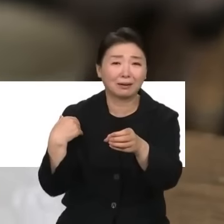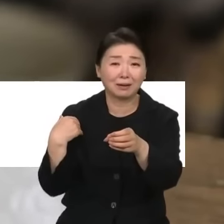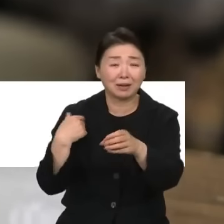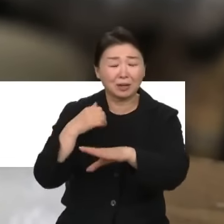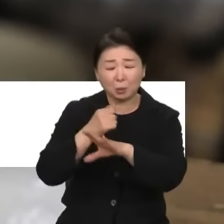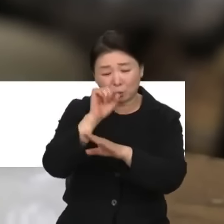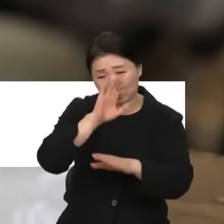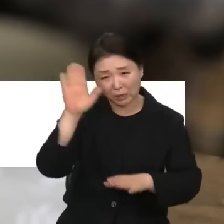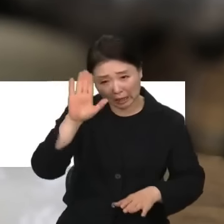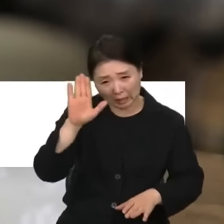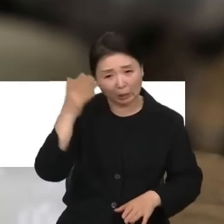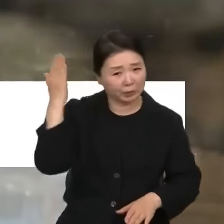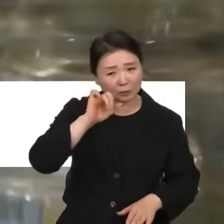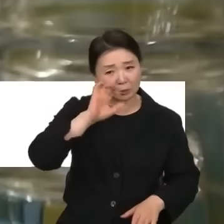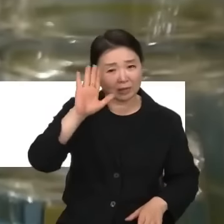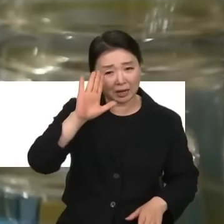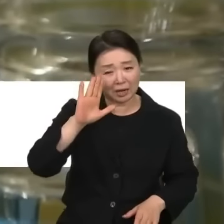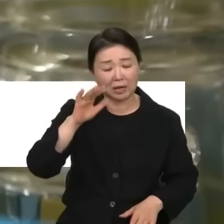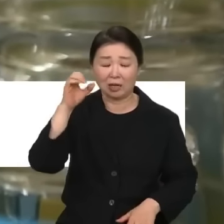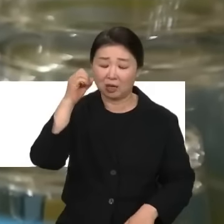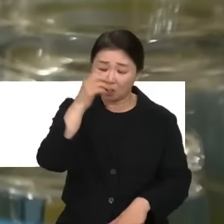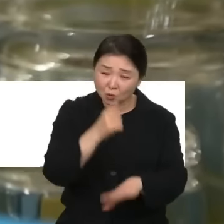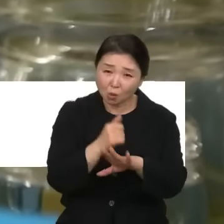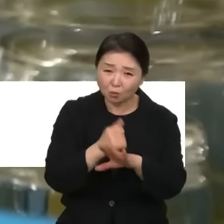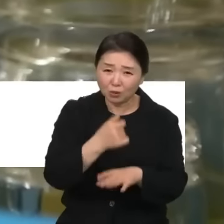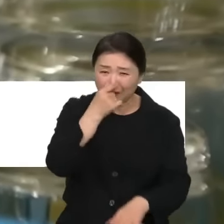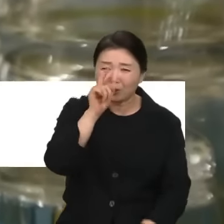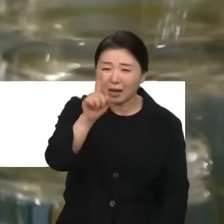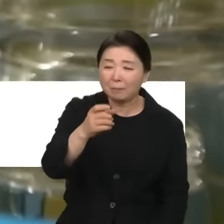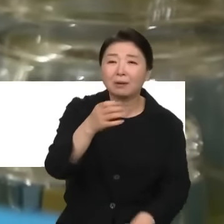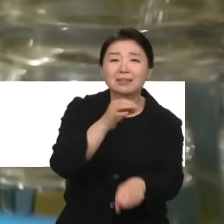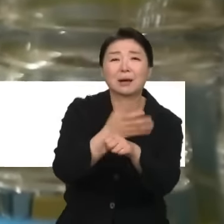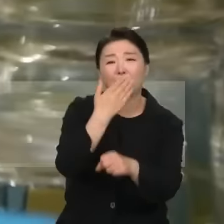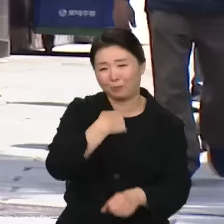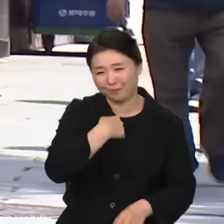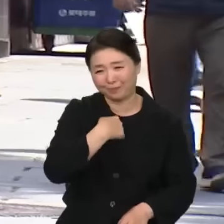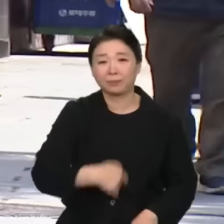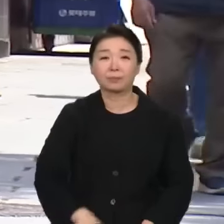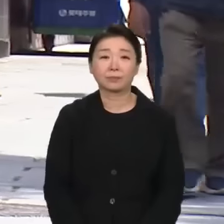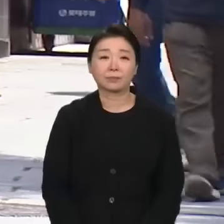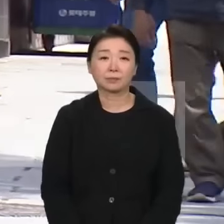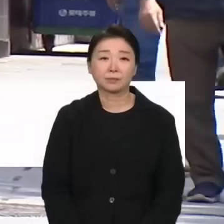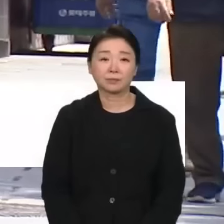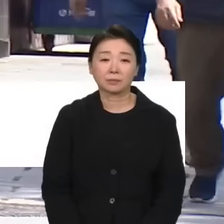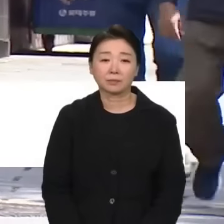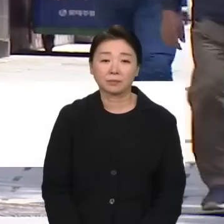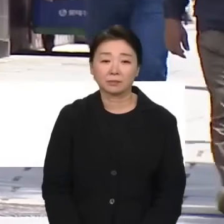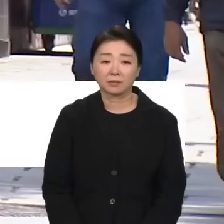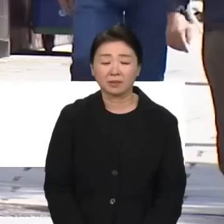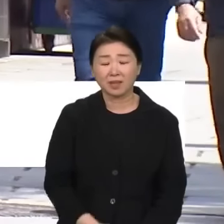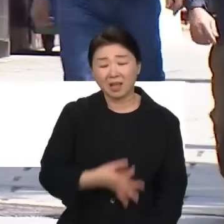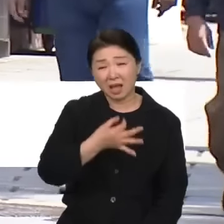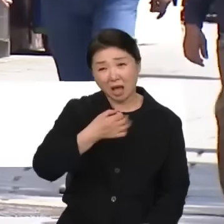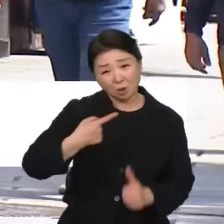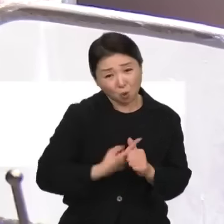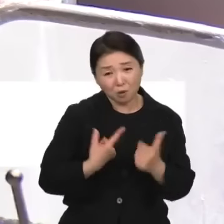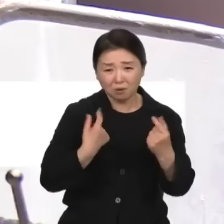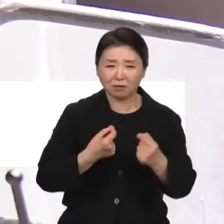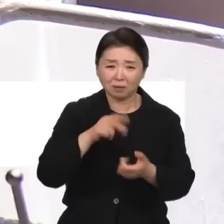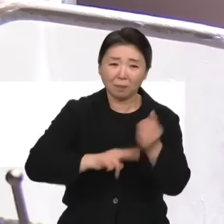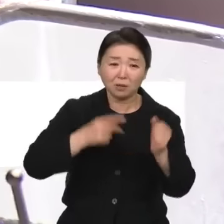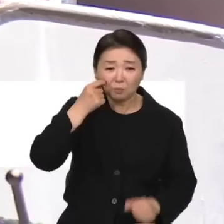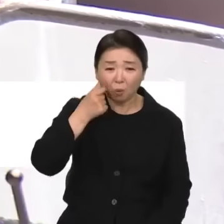안 좋을 것 같아서 그래서 그냥 한 병 차라리 사 먹을 것 같습니다. 욕먹을 것 같아서 못 팔아. 지금 뭐 소주를 한